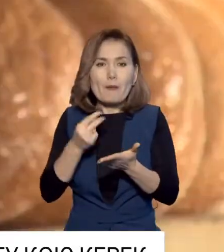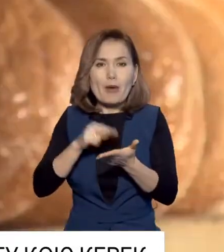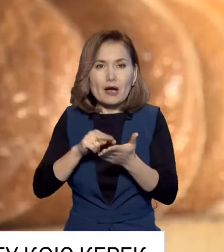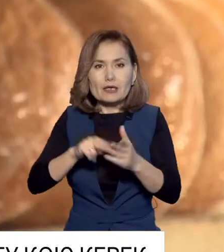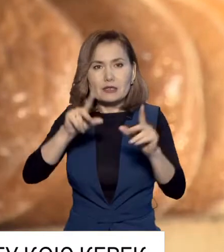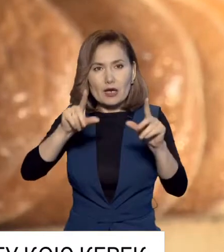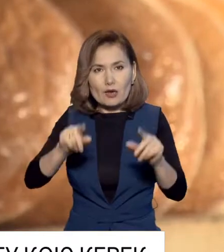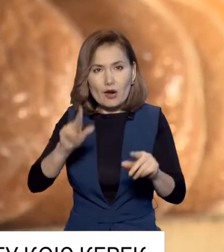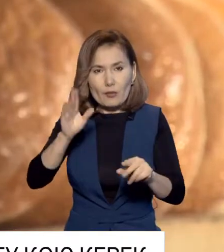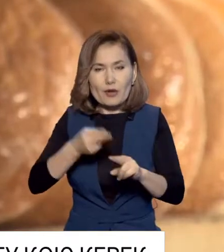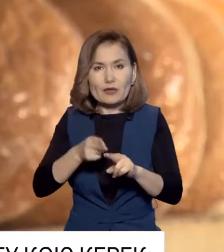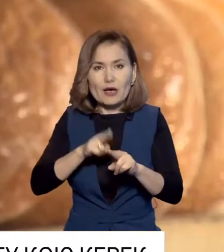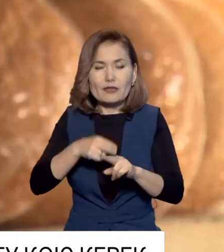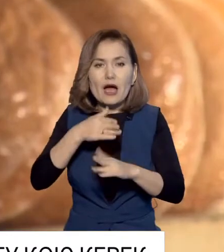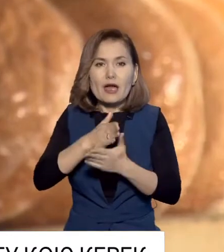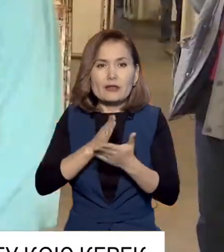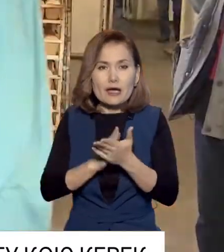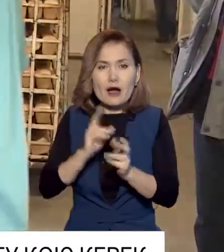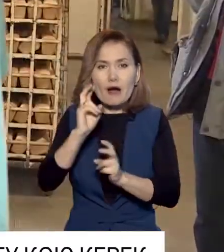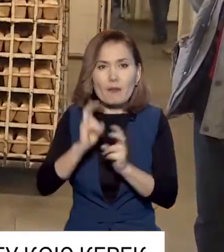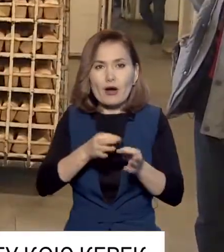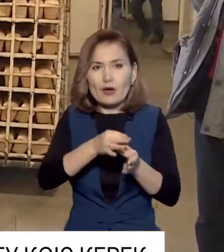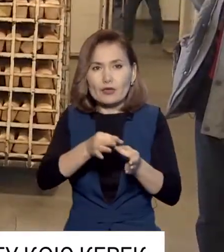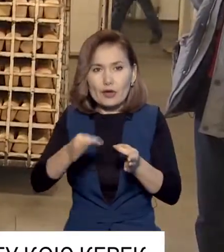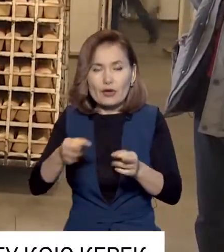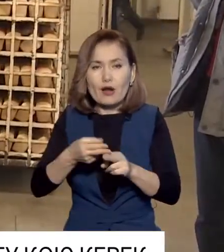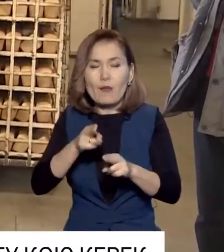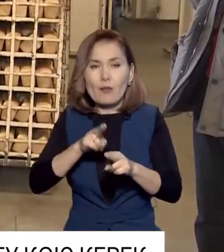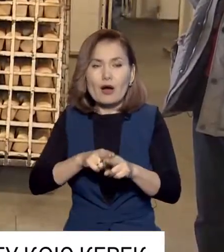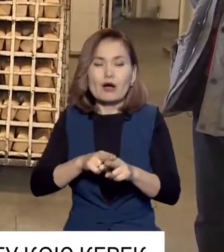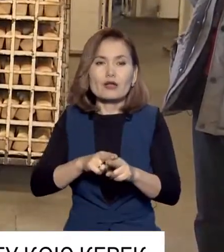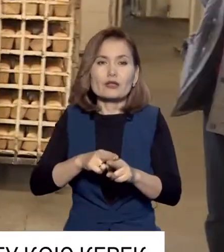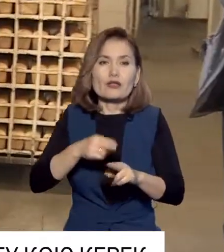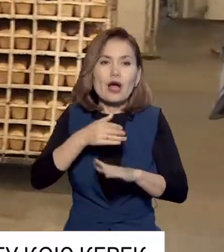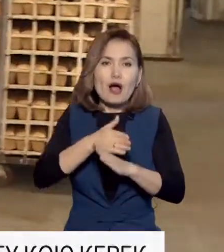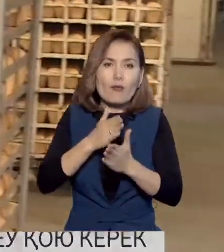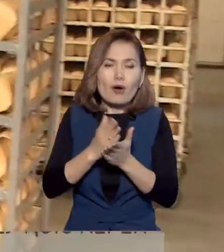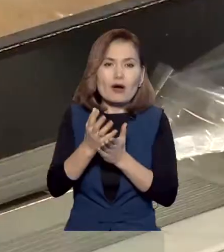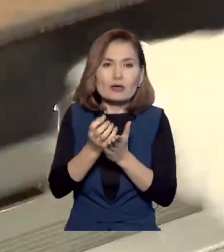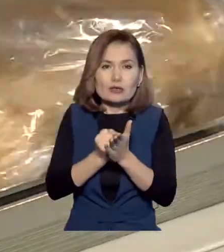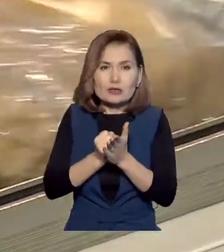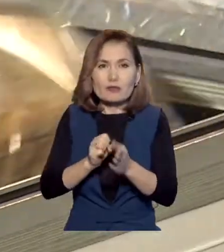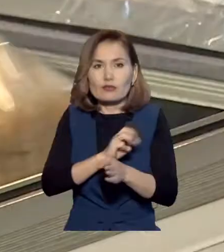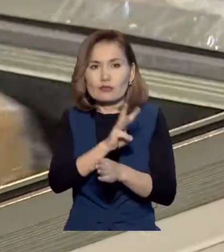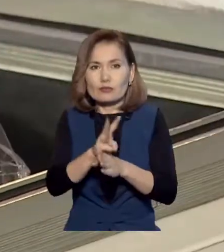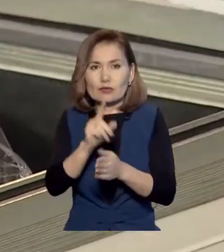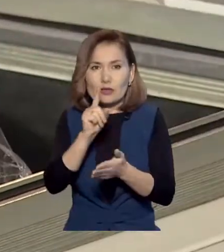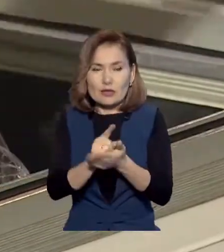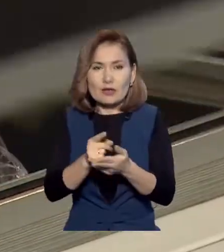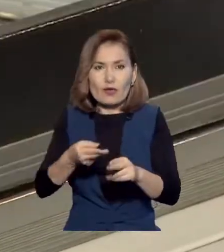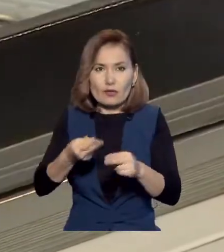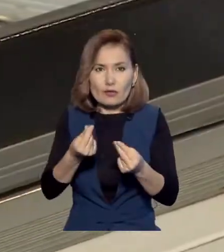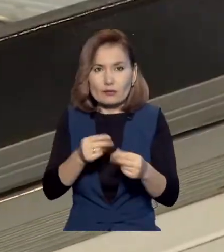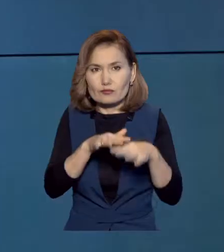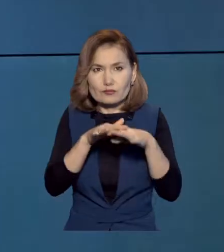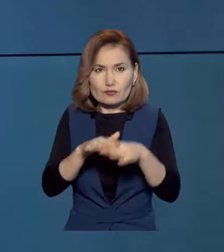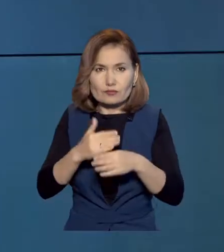мүмкін. Әлеуметтік нан өндіру үшін өңірлерде астық құнын субсидиялау мәселесі қарастырылып жатыр.